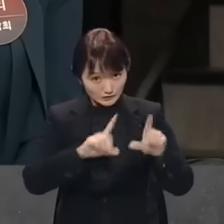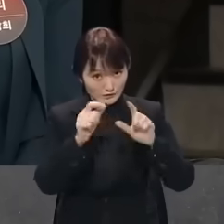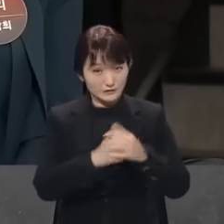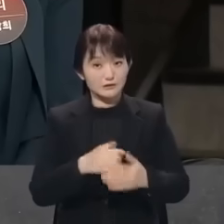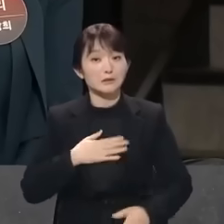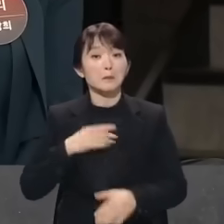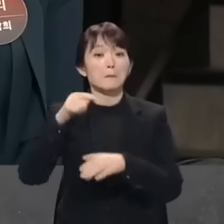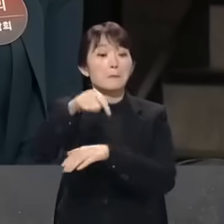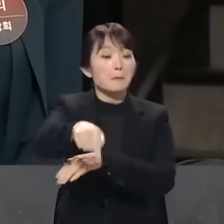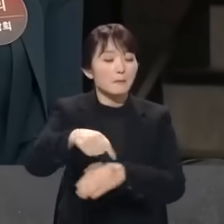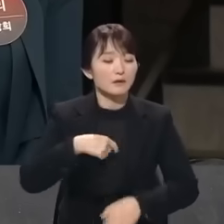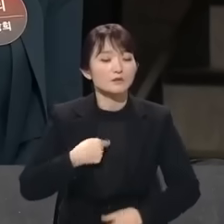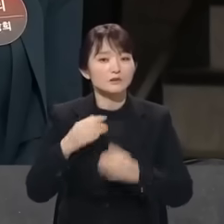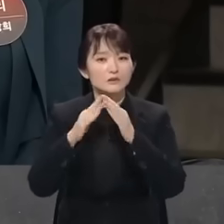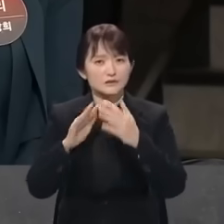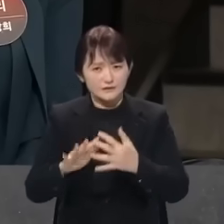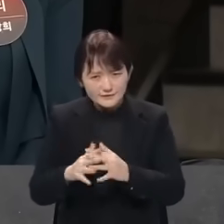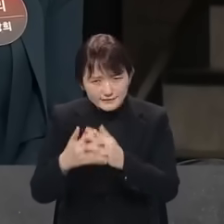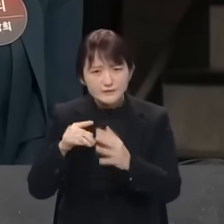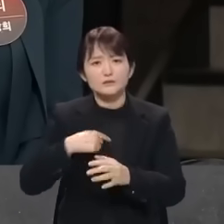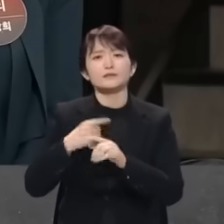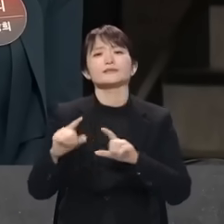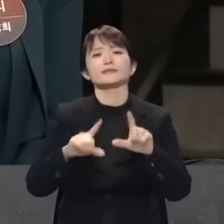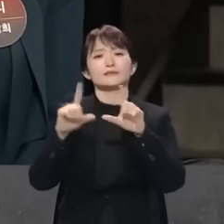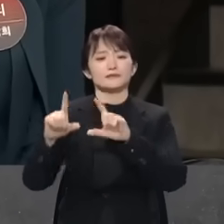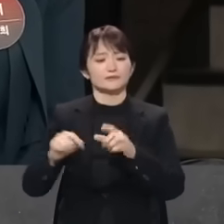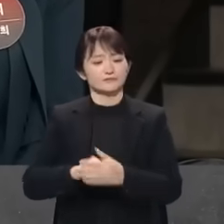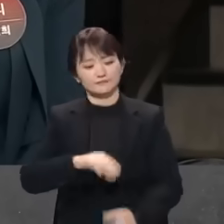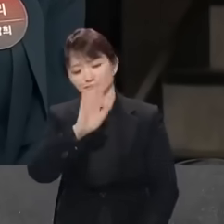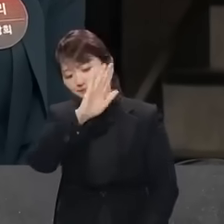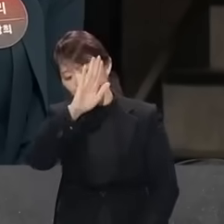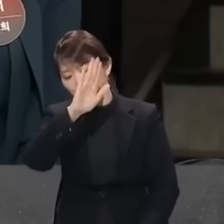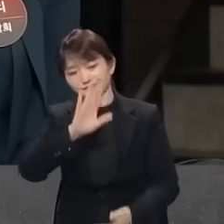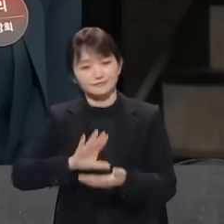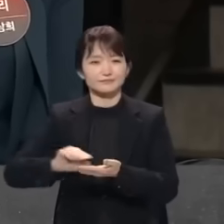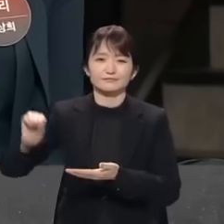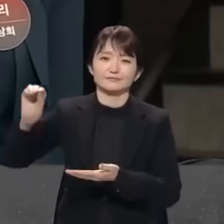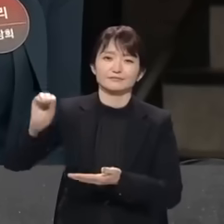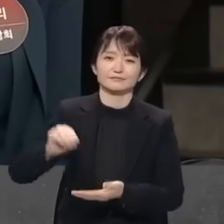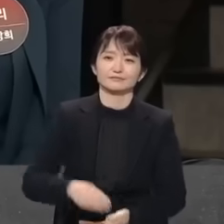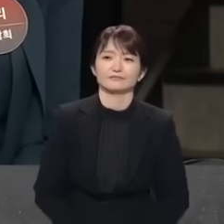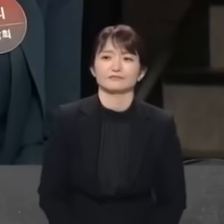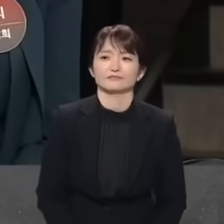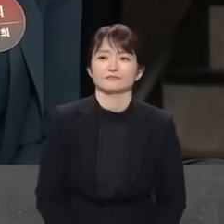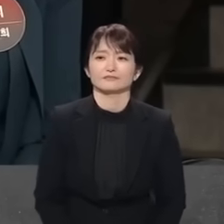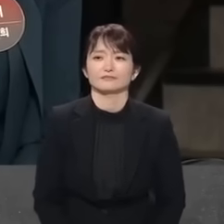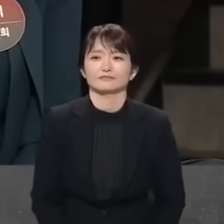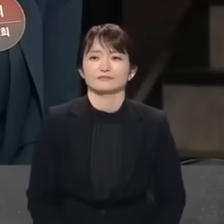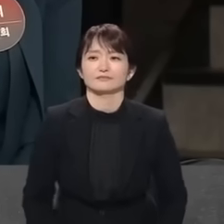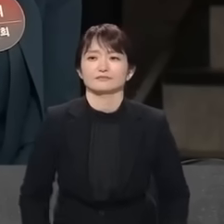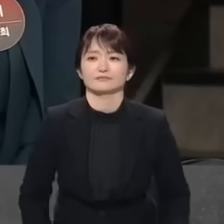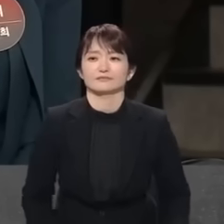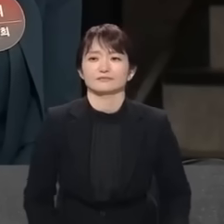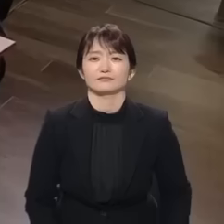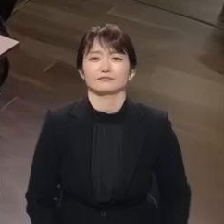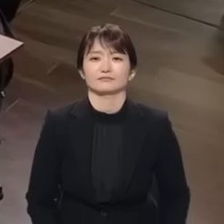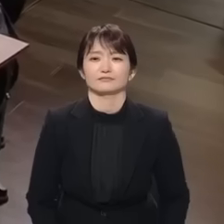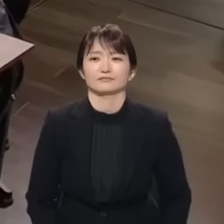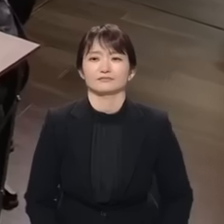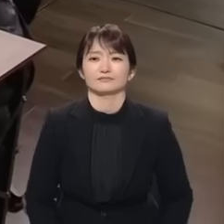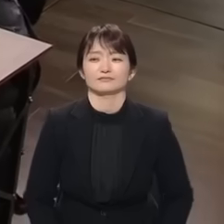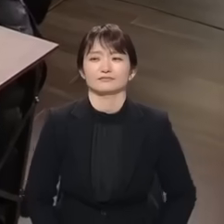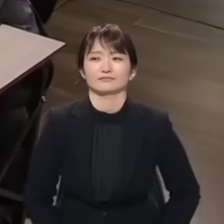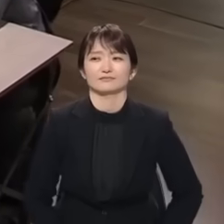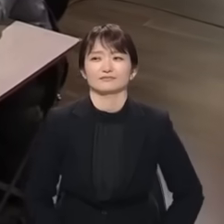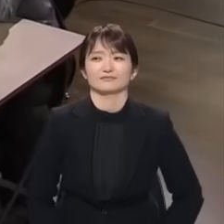내 에서서 혼자 집 찍고 혼자 잘 살다 빠이빠이 가라 가라 아이고 내 참 오